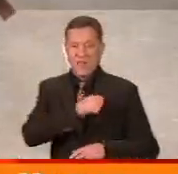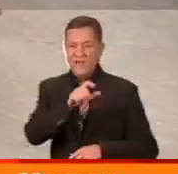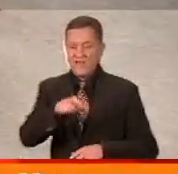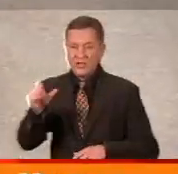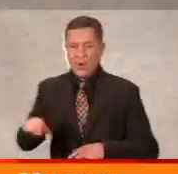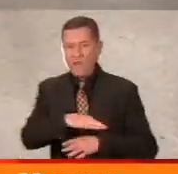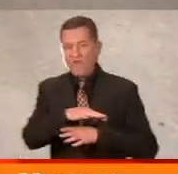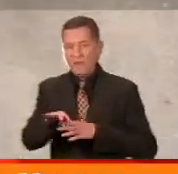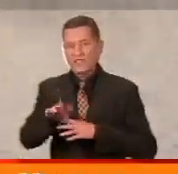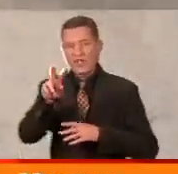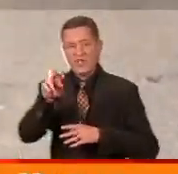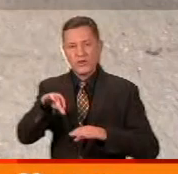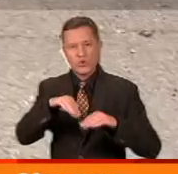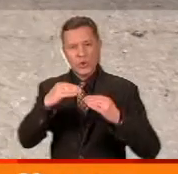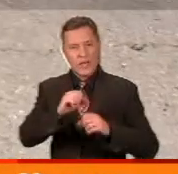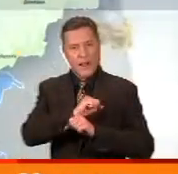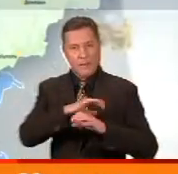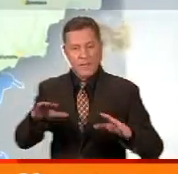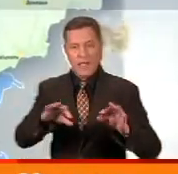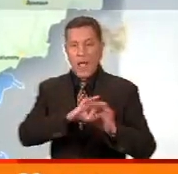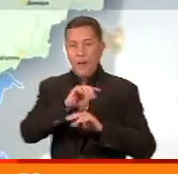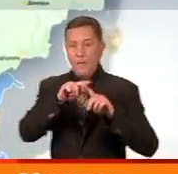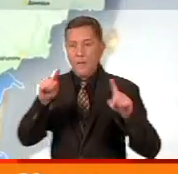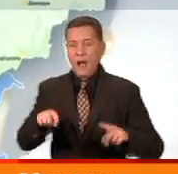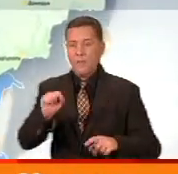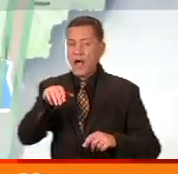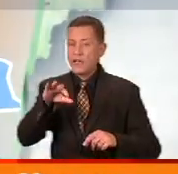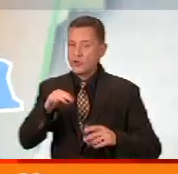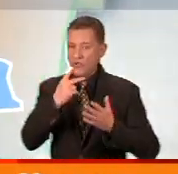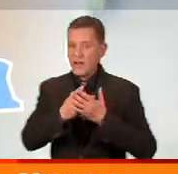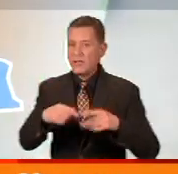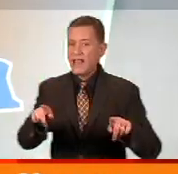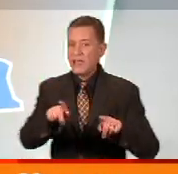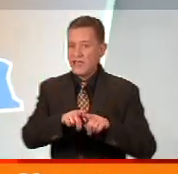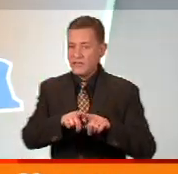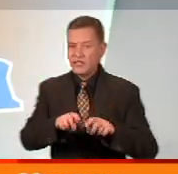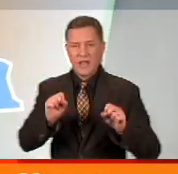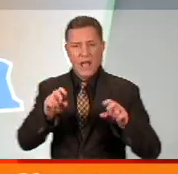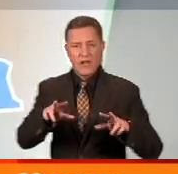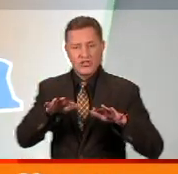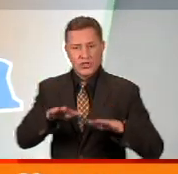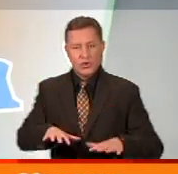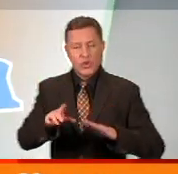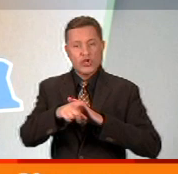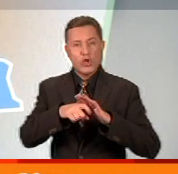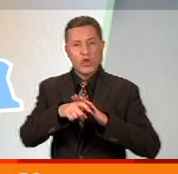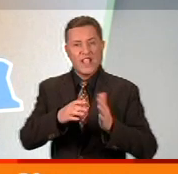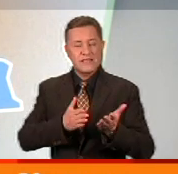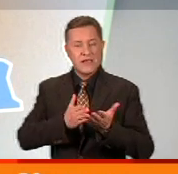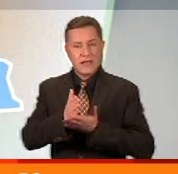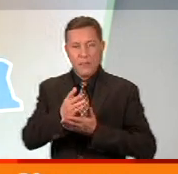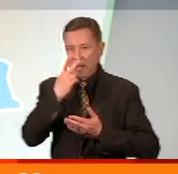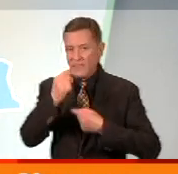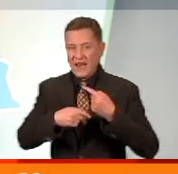більше 200 мін. Мапа АТО на сьогодні виглядає таким чином. Найгарячіша точка – Донецький напрямок,